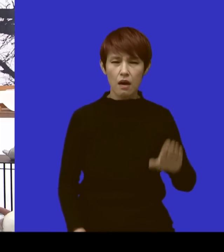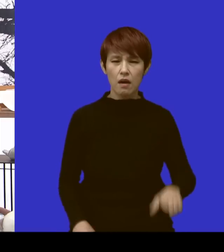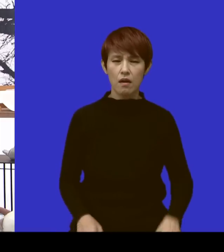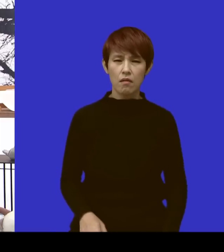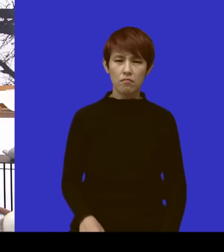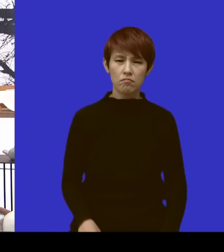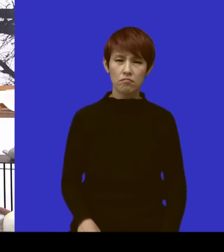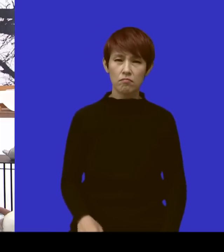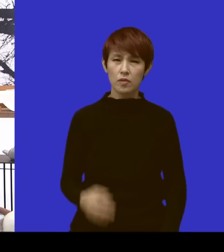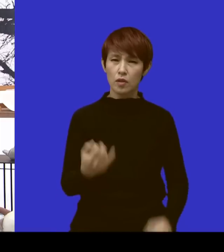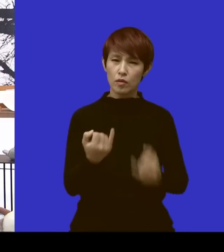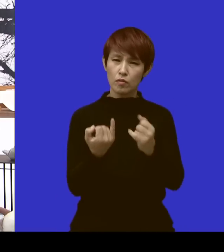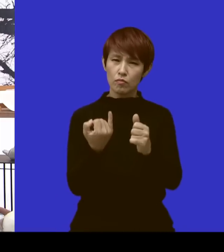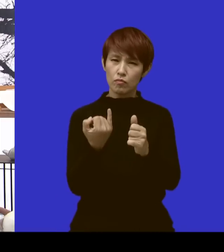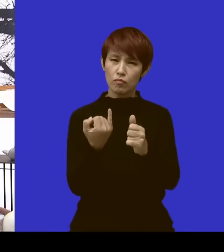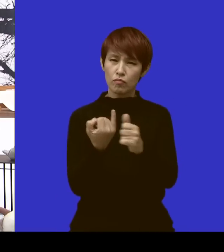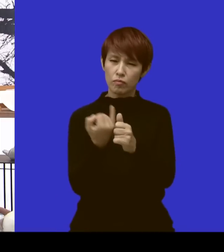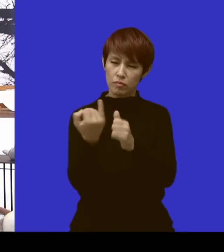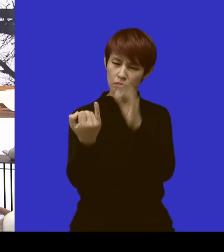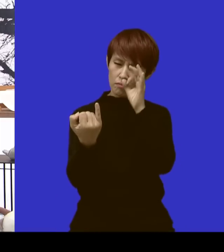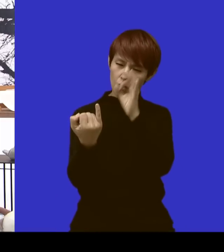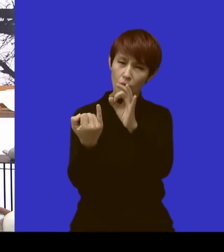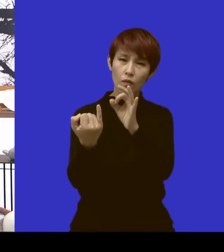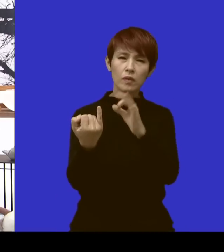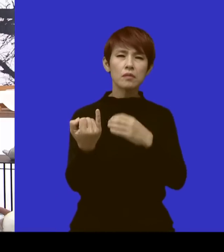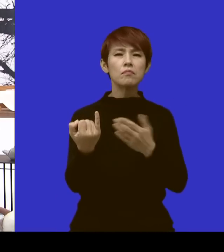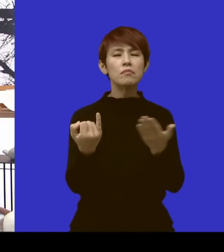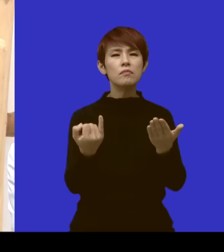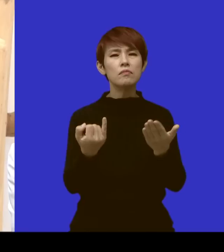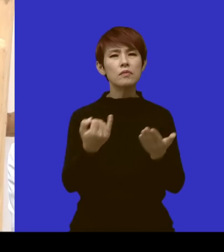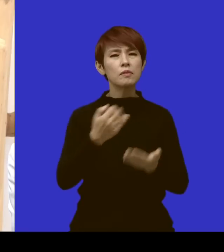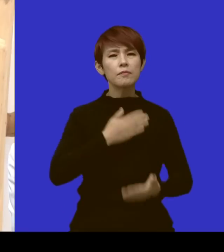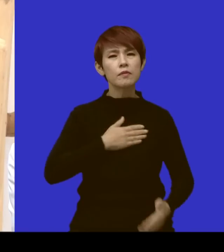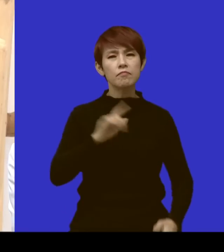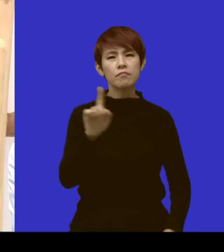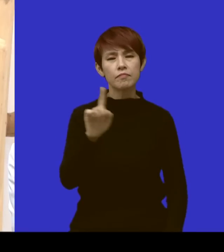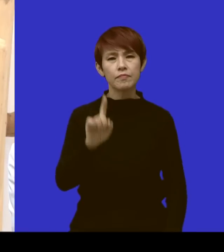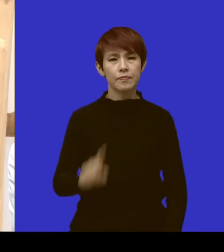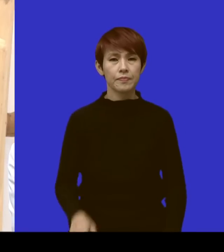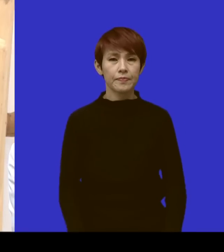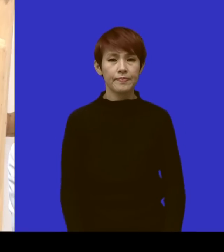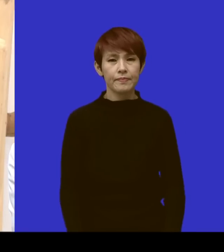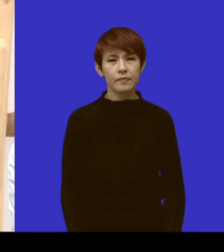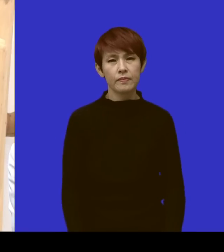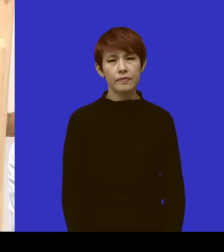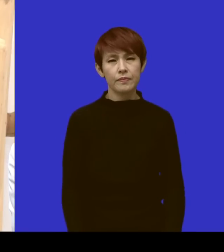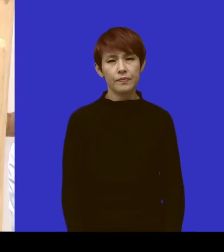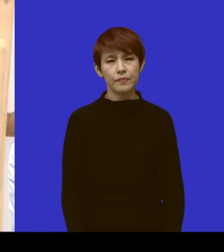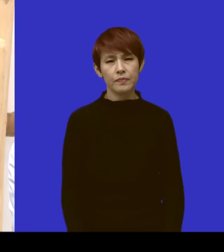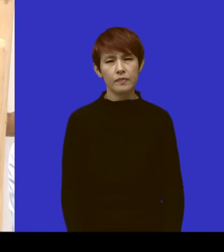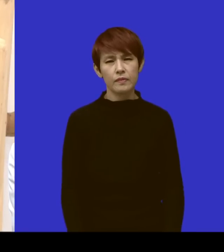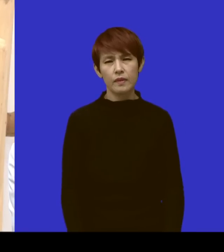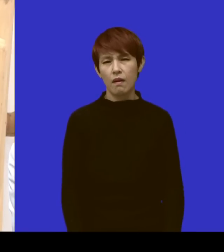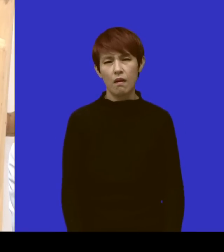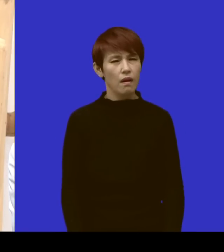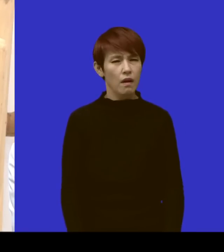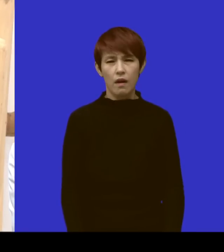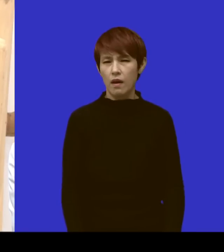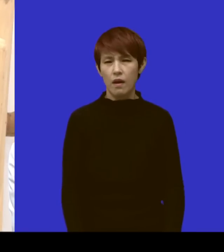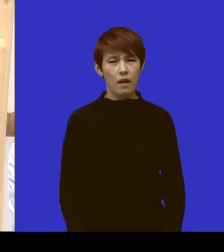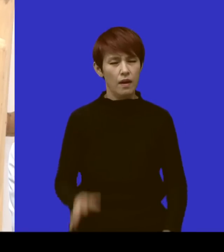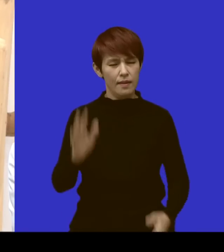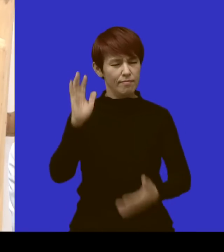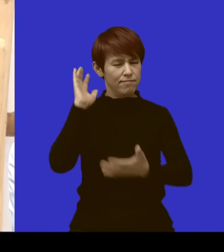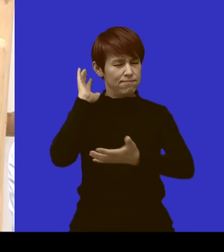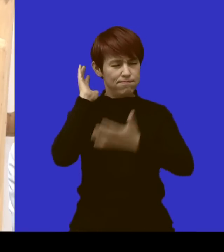지켜보셨잖아요. 네네네. 그때 남편으로서는 또 기분이 어떠셨어요? 그때는 정말 좀 정신이 없었던 것 같아요. 왜냐면